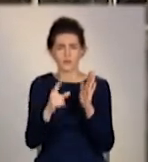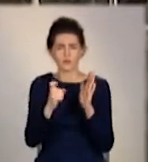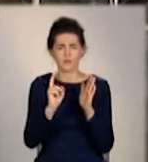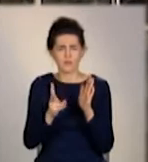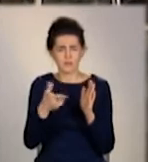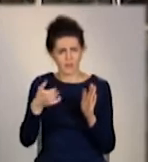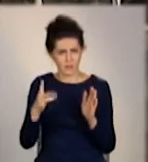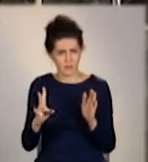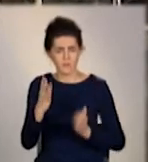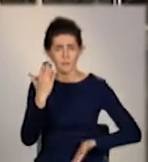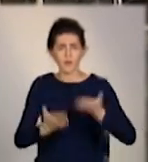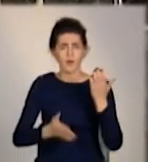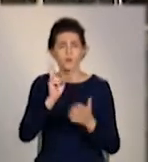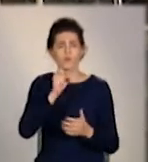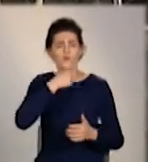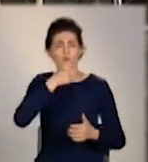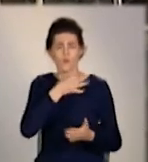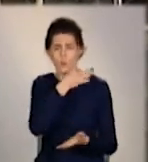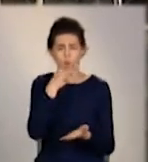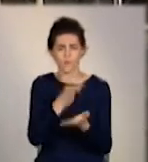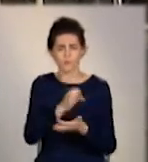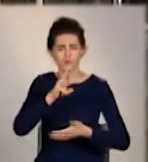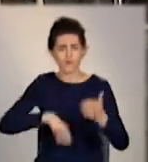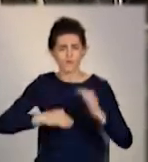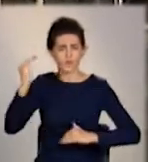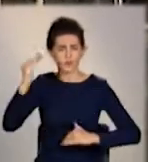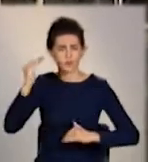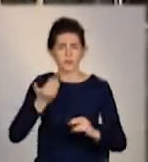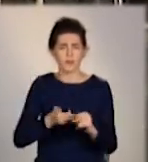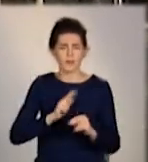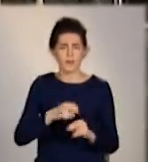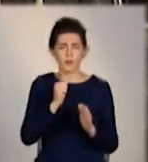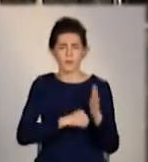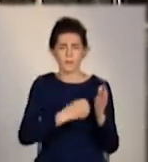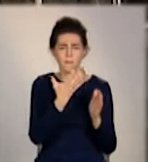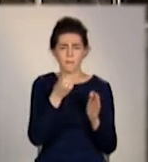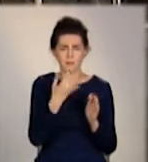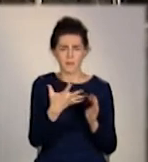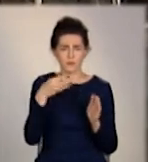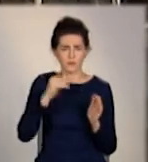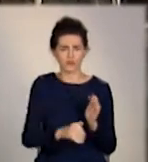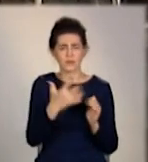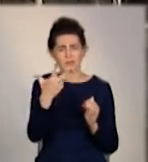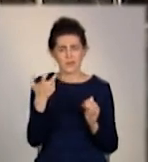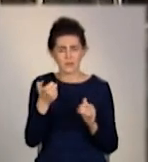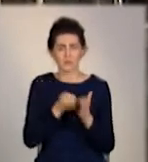6120 гривень, на посадових осіб штрафи значно вищі – від 15300 гривень